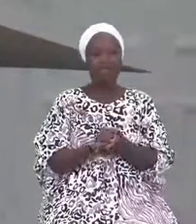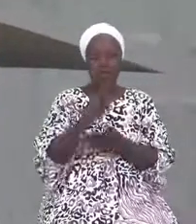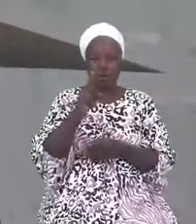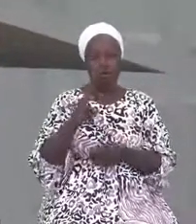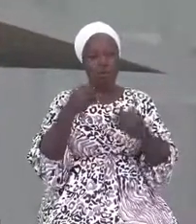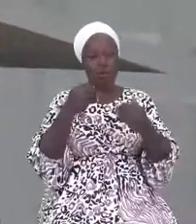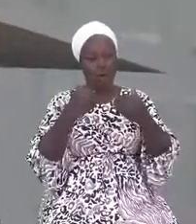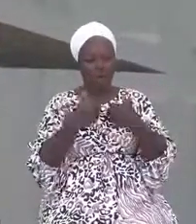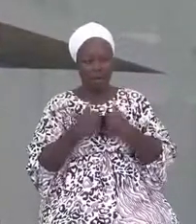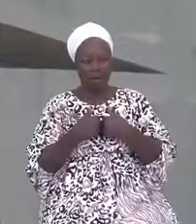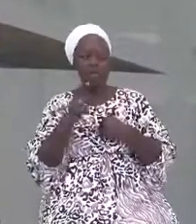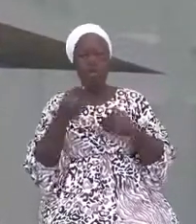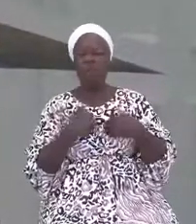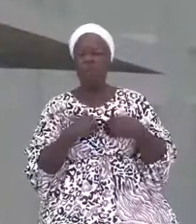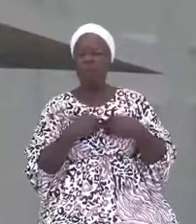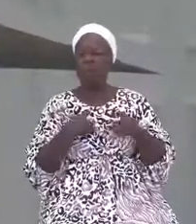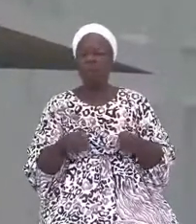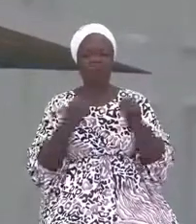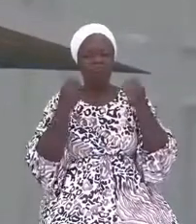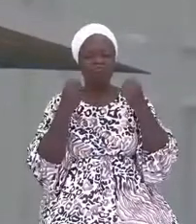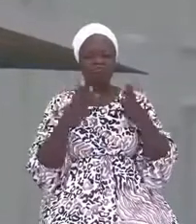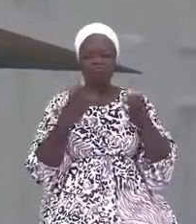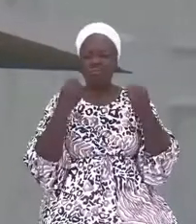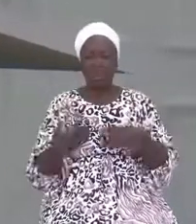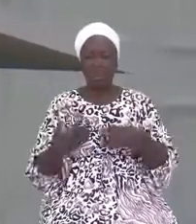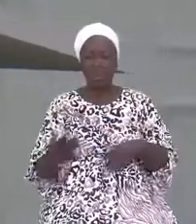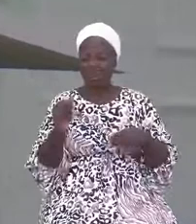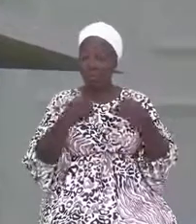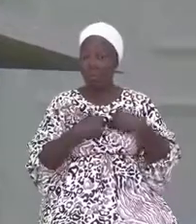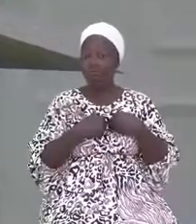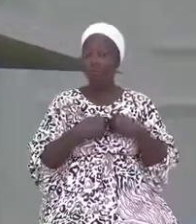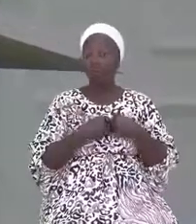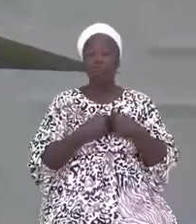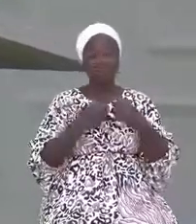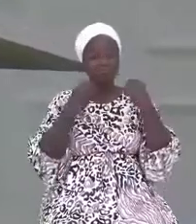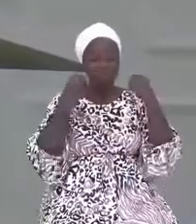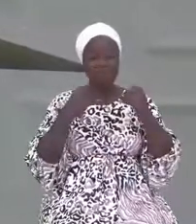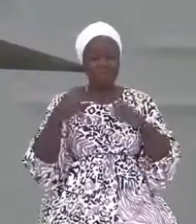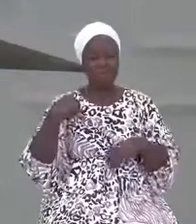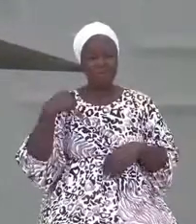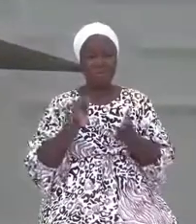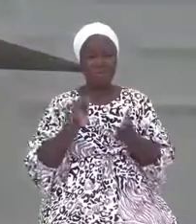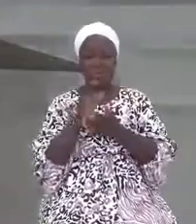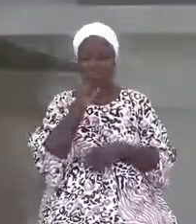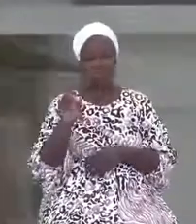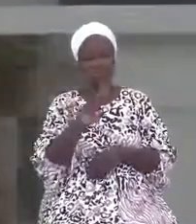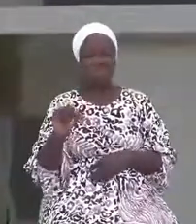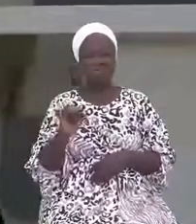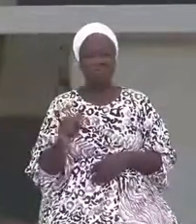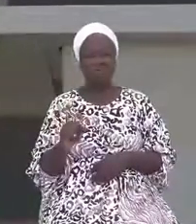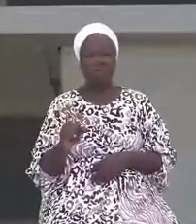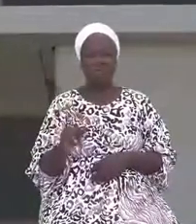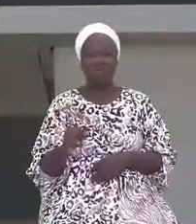tu as beaucoup tu en as beaucoup il y a beaucoup d'habits que tu utilises même pas tu as trop de